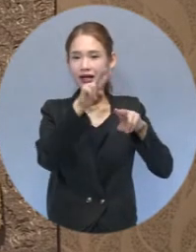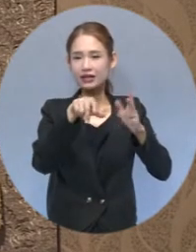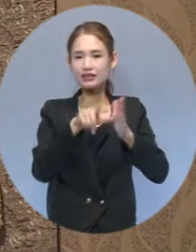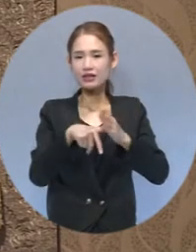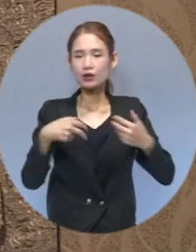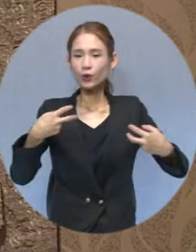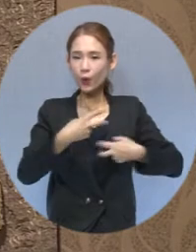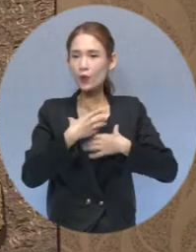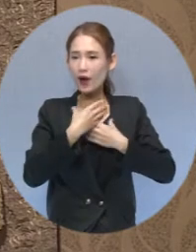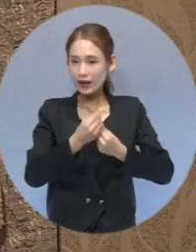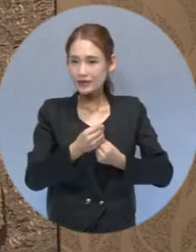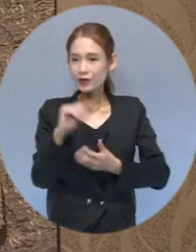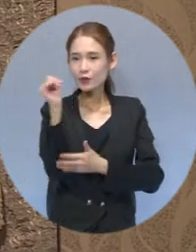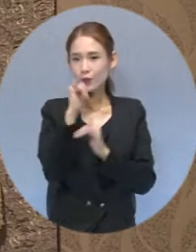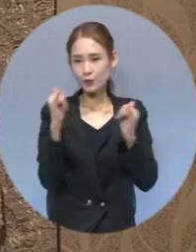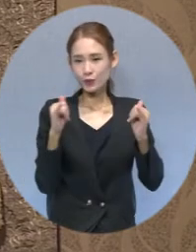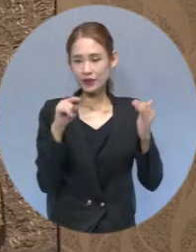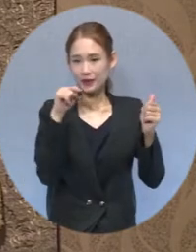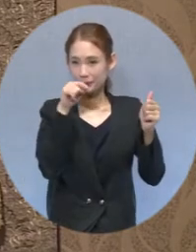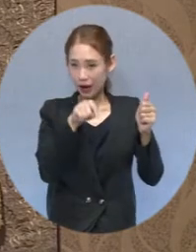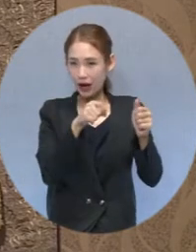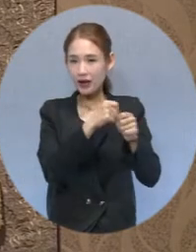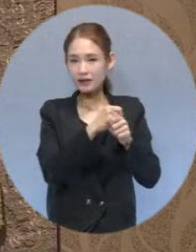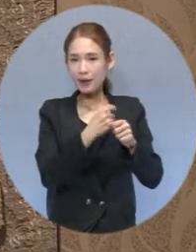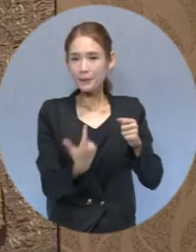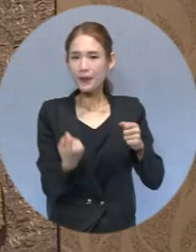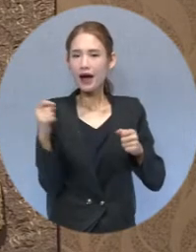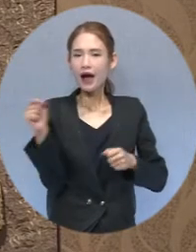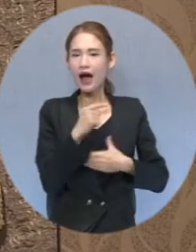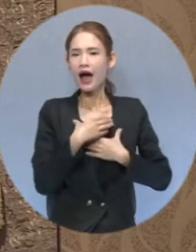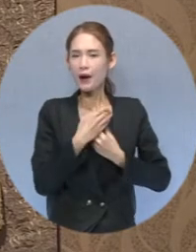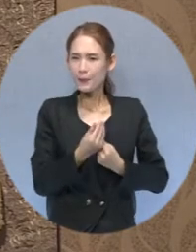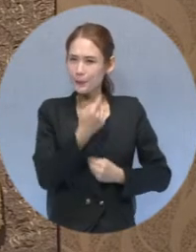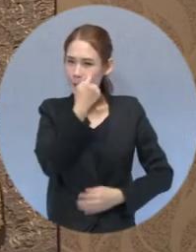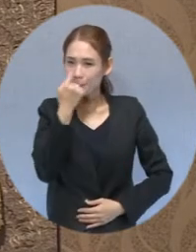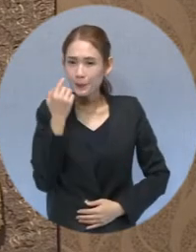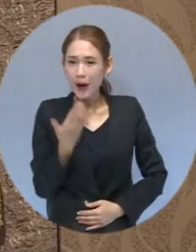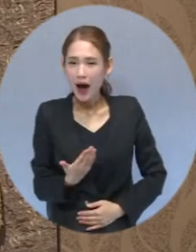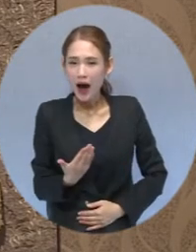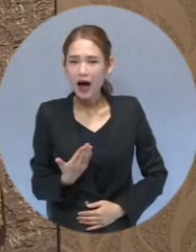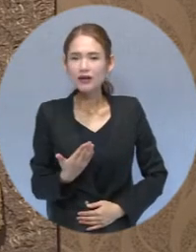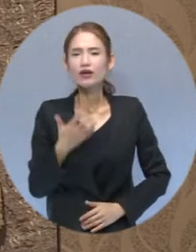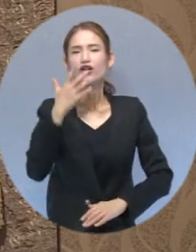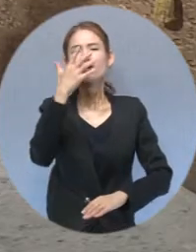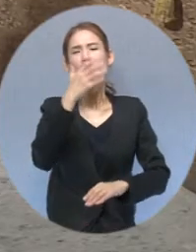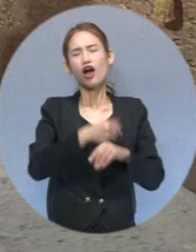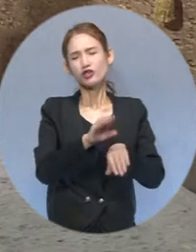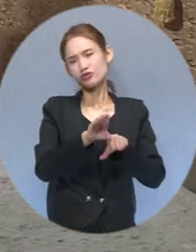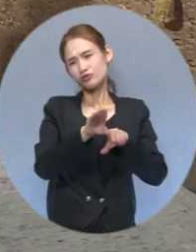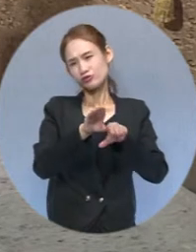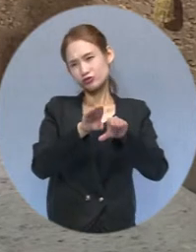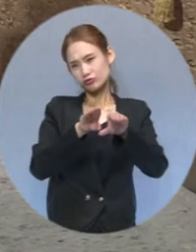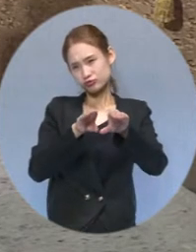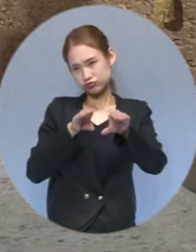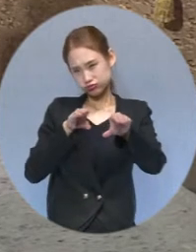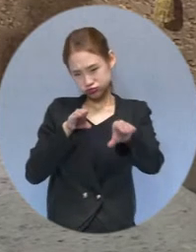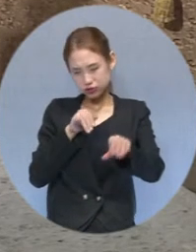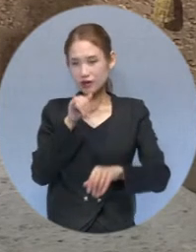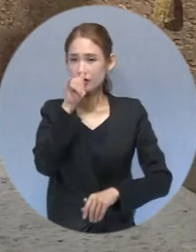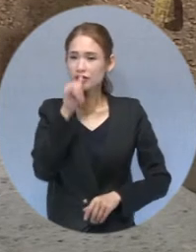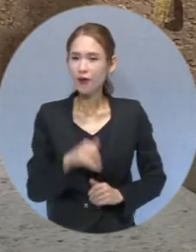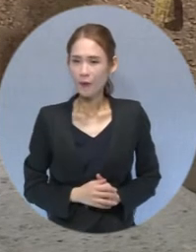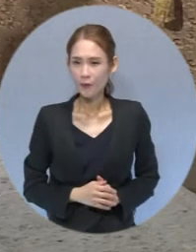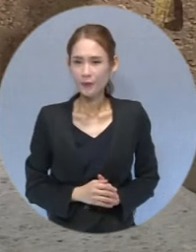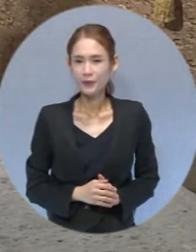도우미를 배치해서 빠르게 아이들의 안전을 보장할 수 있겠다. 네. 하지만 결국 차는 막히더라고요. 그러니까요. 그러니까 또